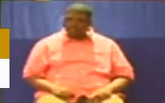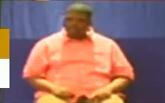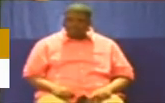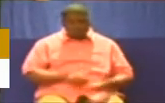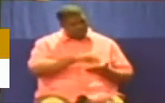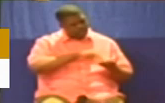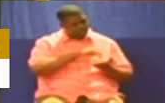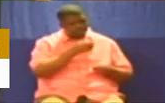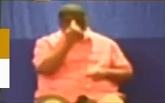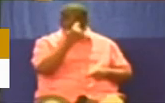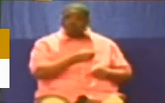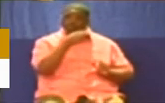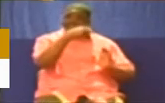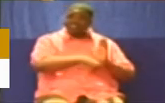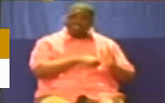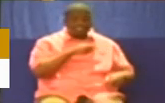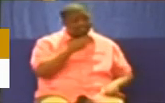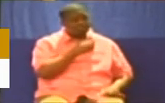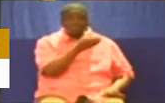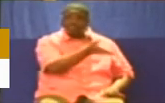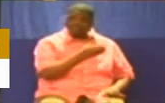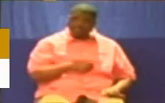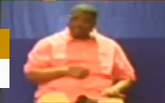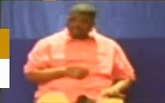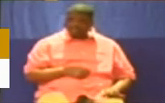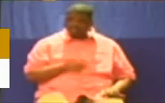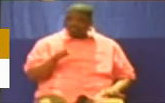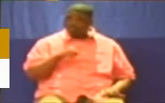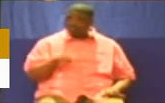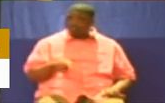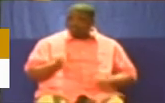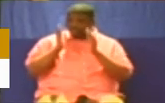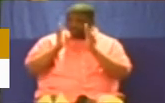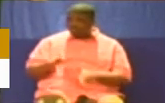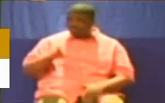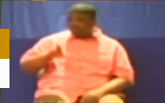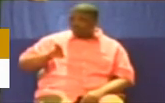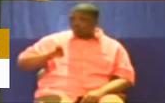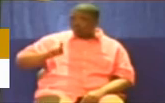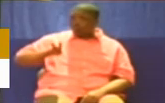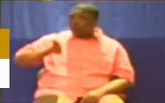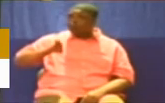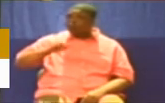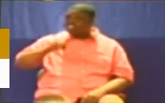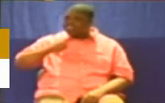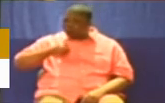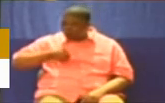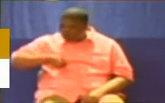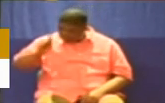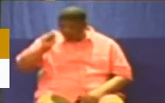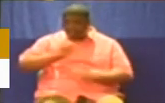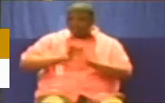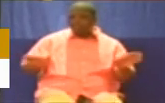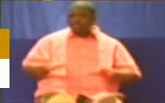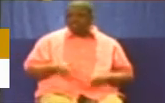Manispaa ya jiji la Dodoma yuko chini ya TAMISEMI, lakini pia mnakosa viwanja, yuko mheshimiwa Lukuvi ndio mwenyewe kabisa mpima viwanja.